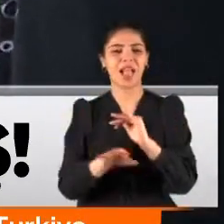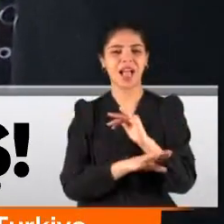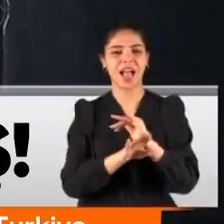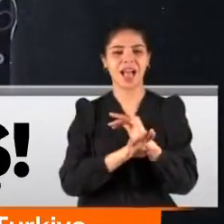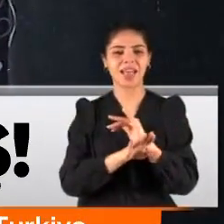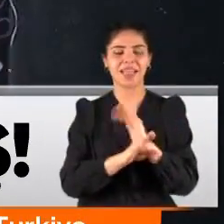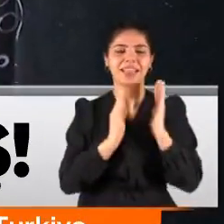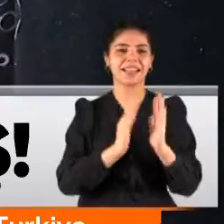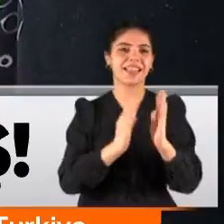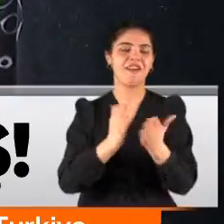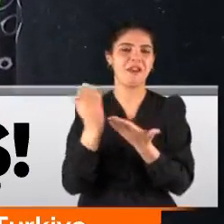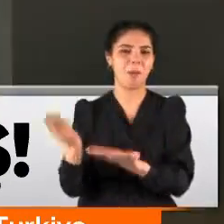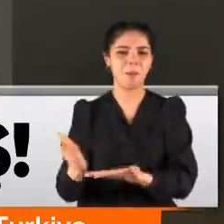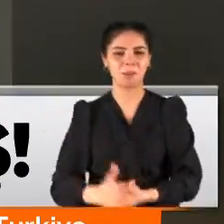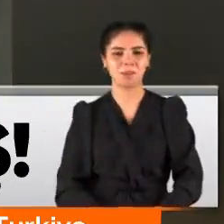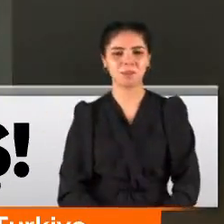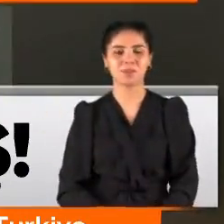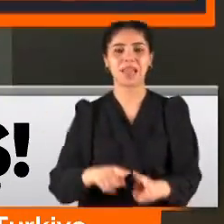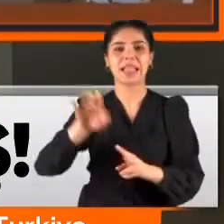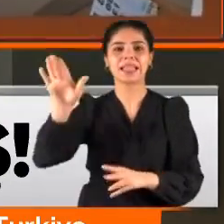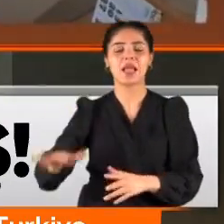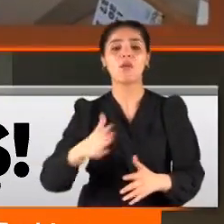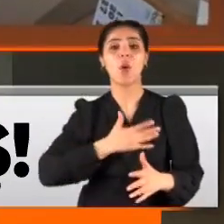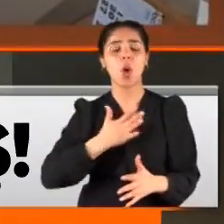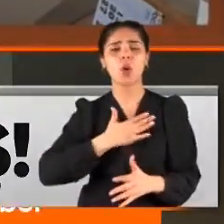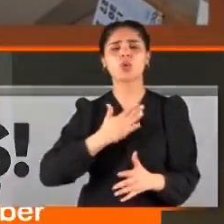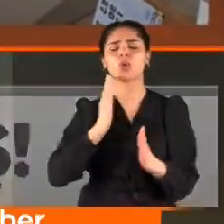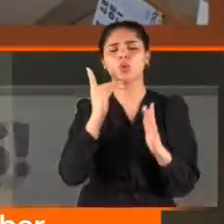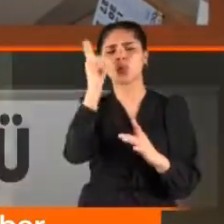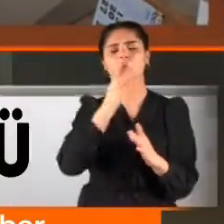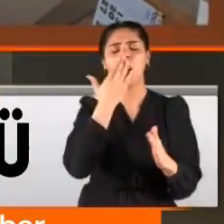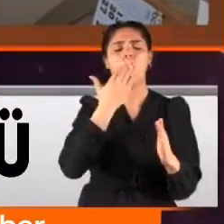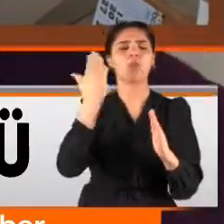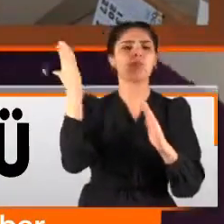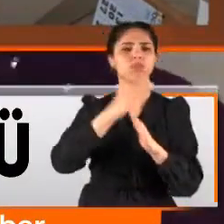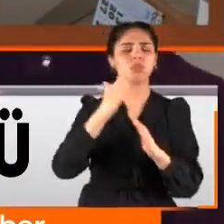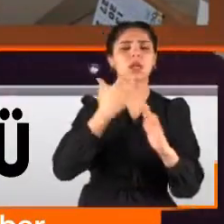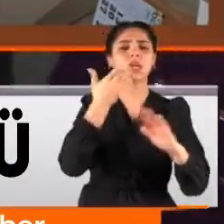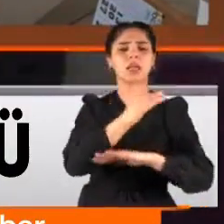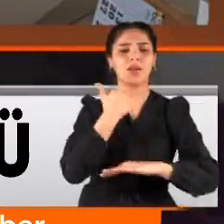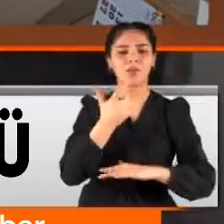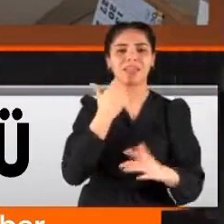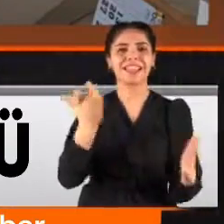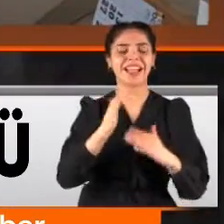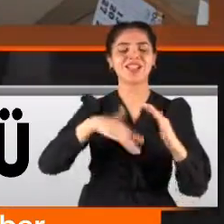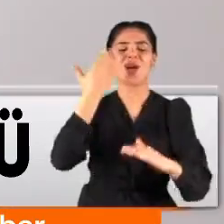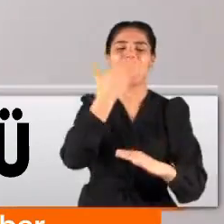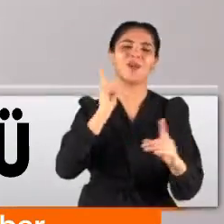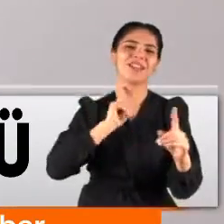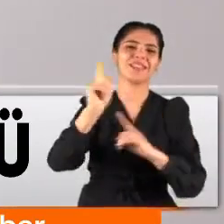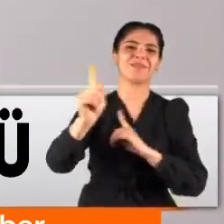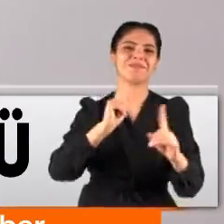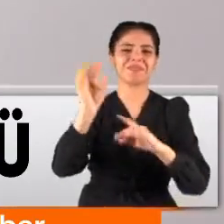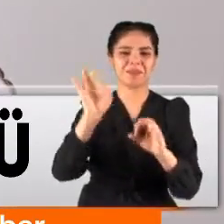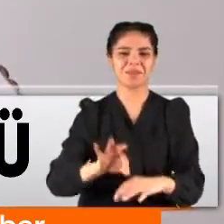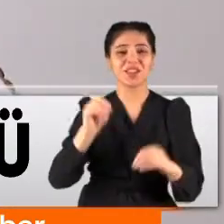ise kaldığı yerden devam ediyor. Neva geçmeyen öksürüğü yüzünden okuluna da ara vermişti. Yıllar sonra soluğu tekrar okulda aldı. Neva